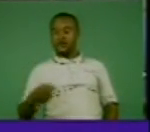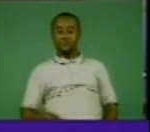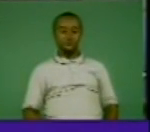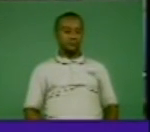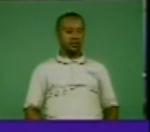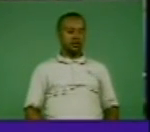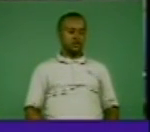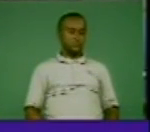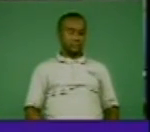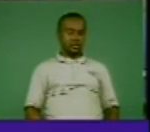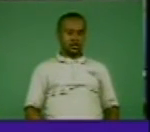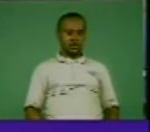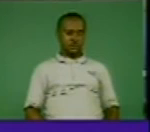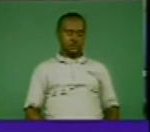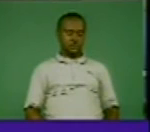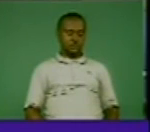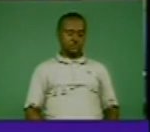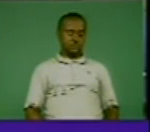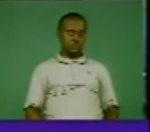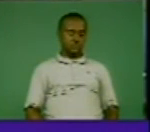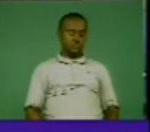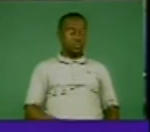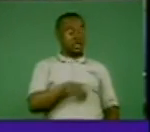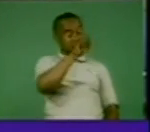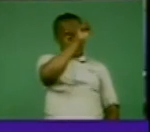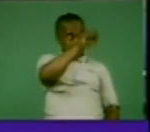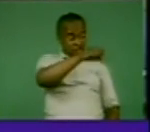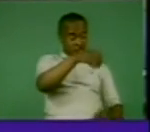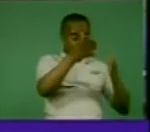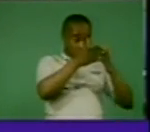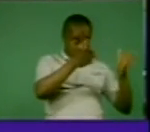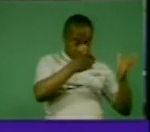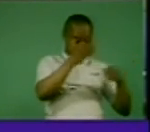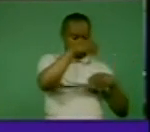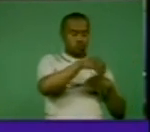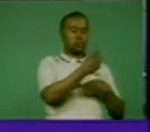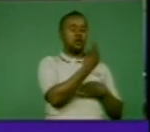Kura za ndio wazi ni kura 109.